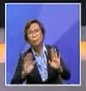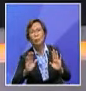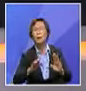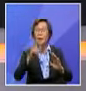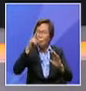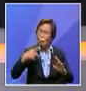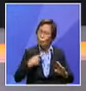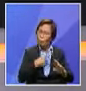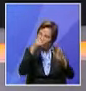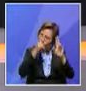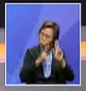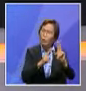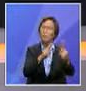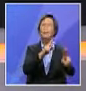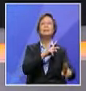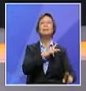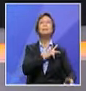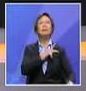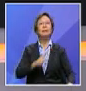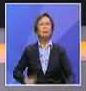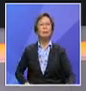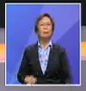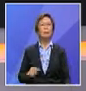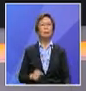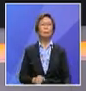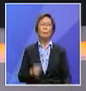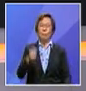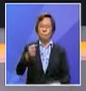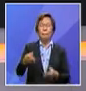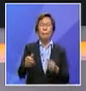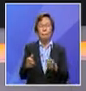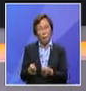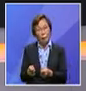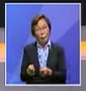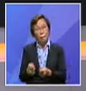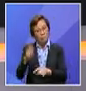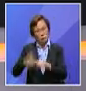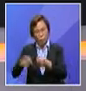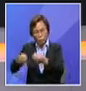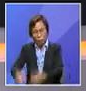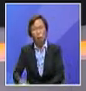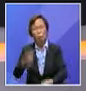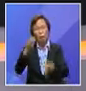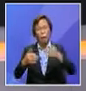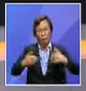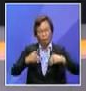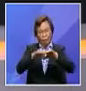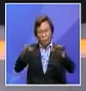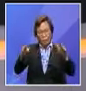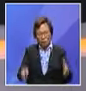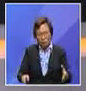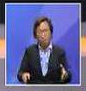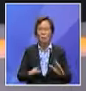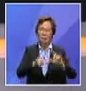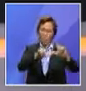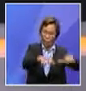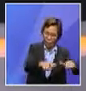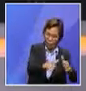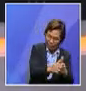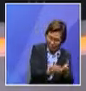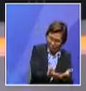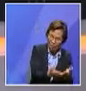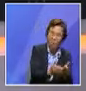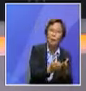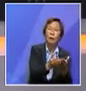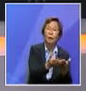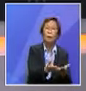Sultan. Pegang. Tak boleh jatuh. Kalau ada meja, letaklah dia di meja. Tapi janganlah letak pula